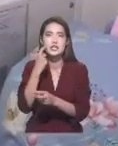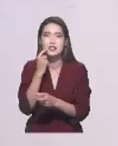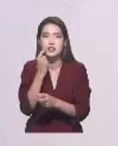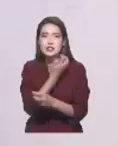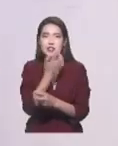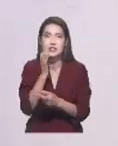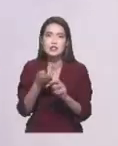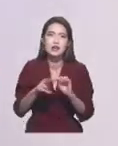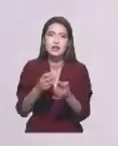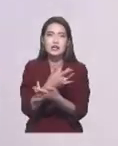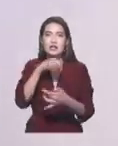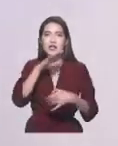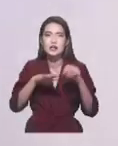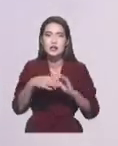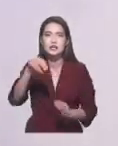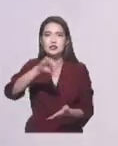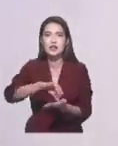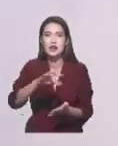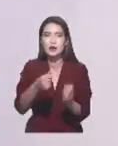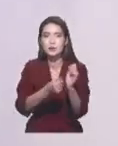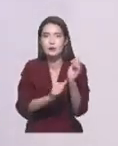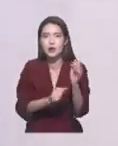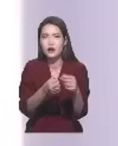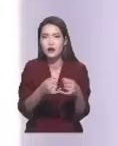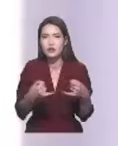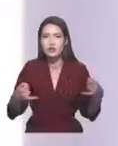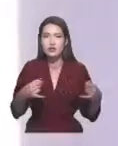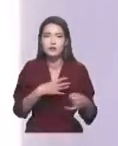секілді бірнеше маман қатысып, тамырға дейін жалғап шығады.